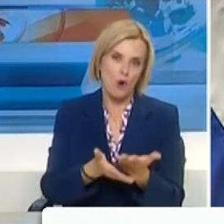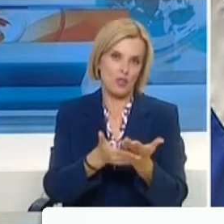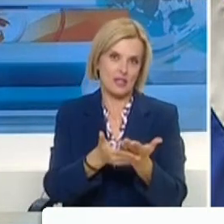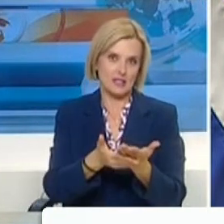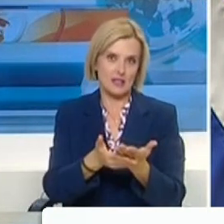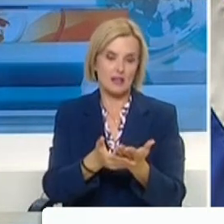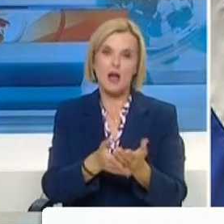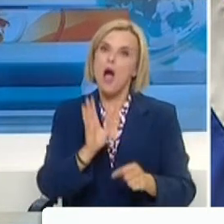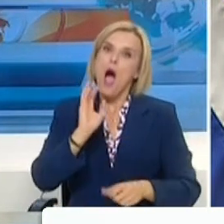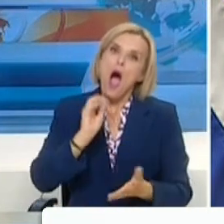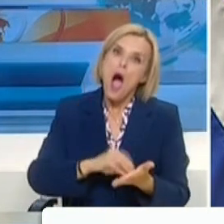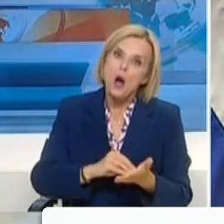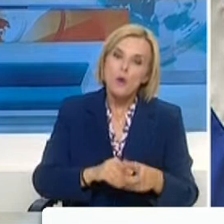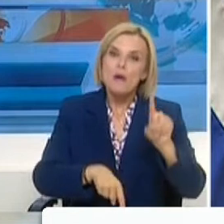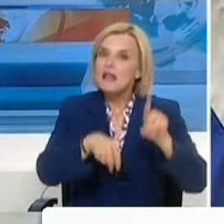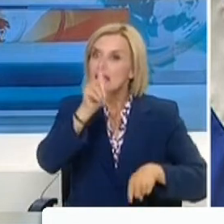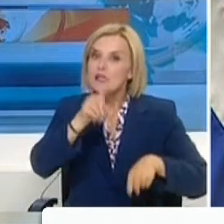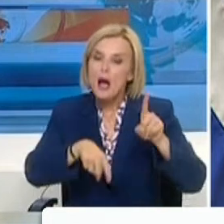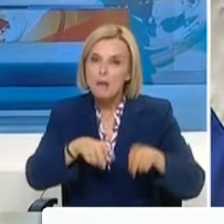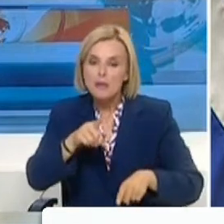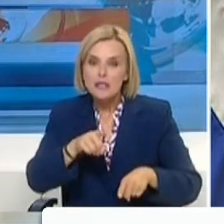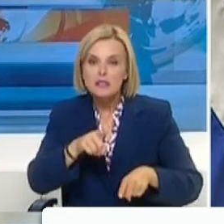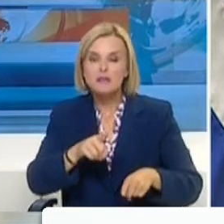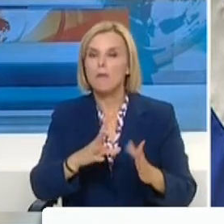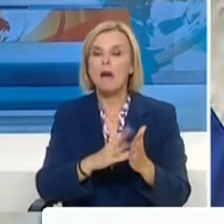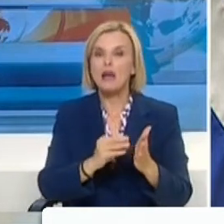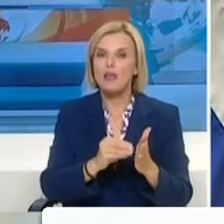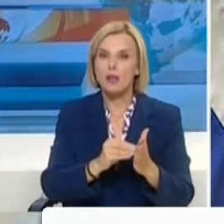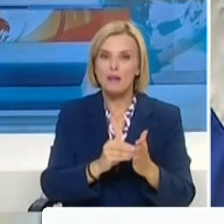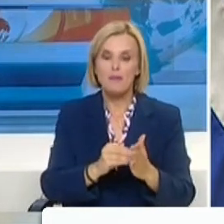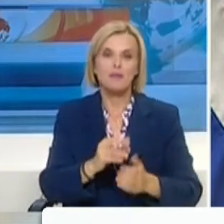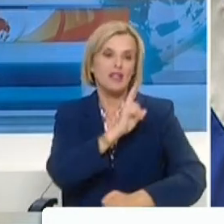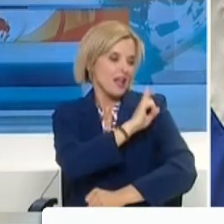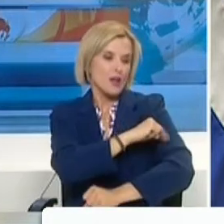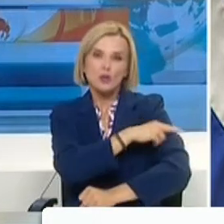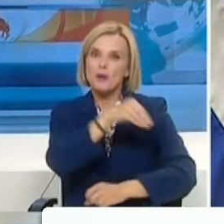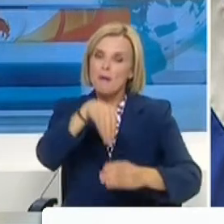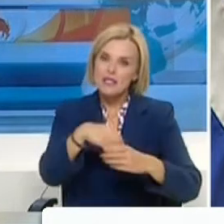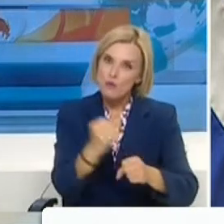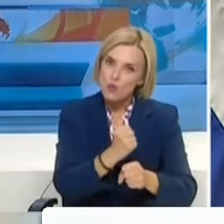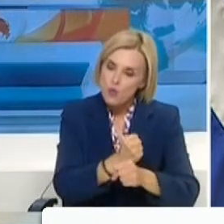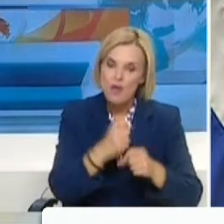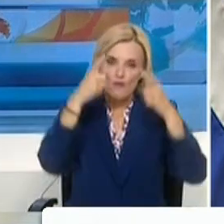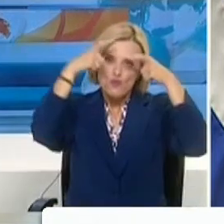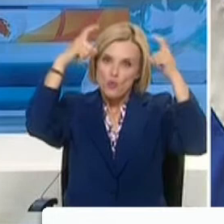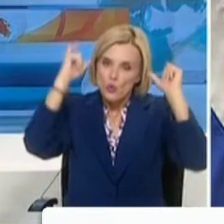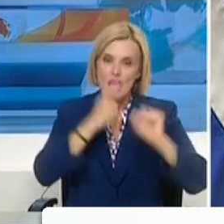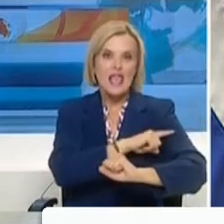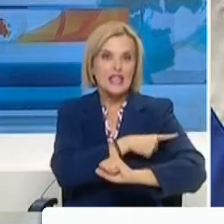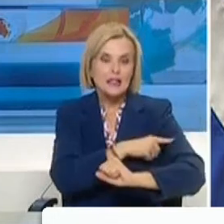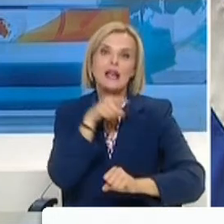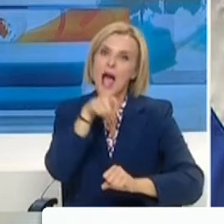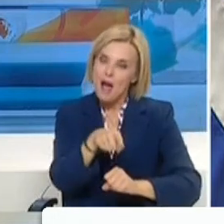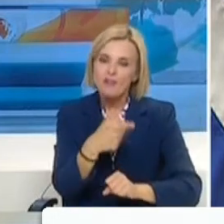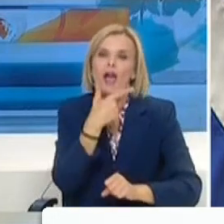κάποιες υπηρεσίες μπορεί να εμφανίζουν υψηλότερα ποσοστά προσβολής. Για παράδειγμα, οι υγειονομικοί μας, οι επαγγελματίες υγείας, που είναι και παραμένουν στην πρώτη